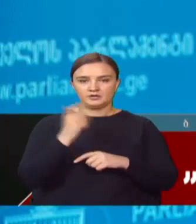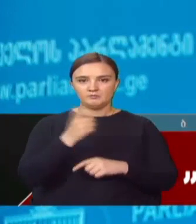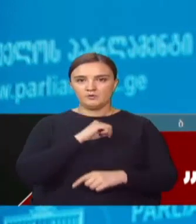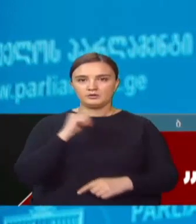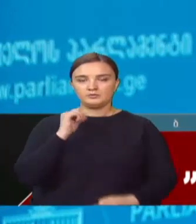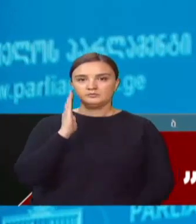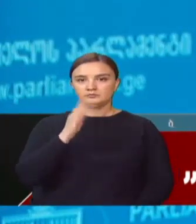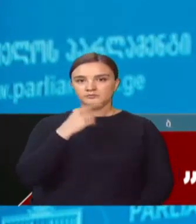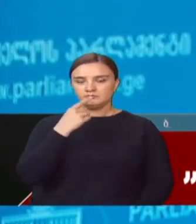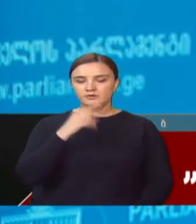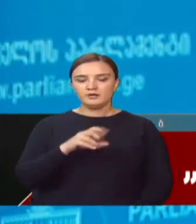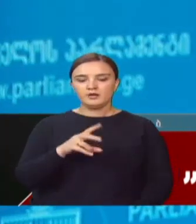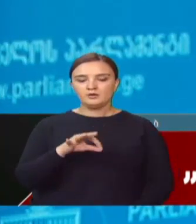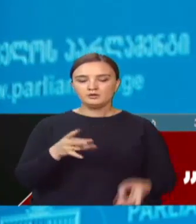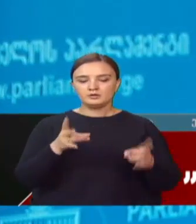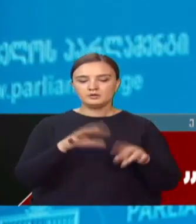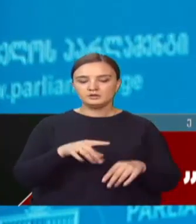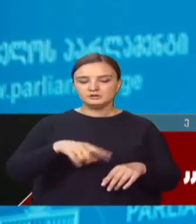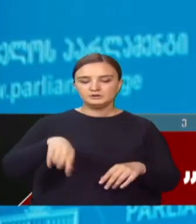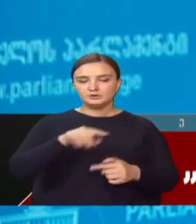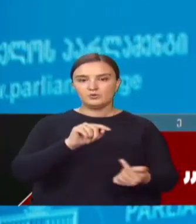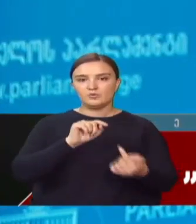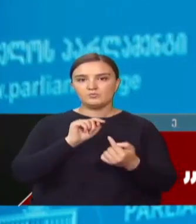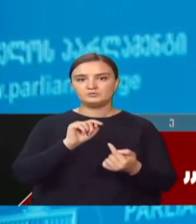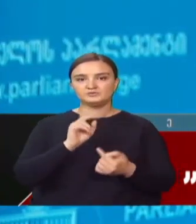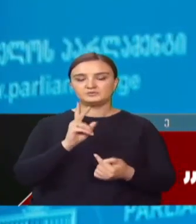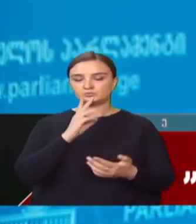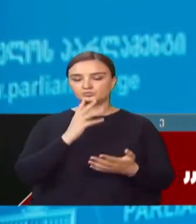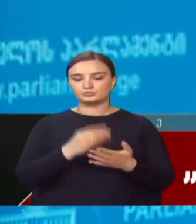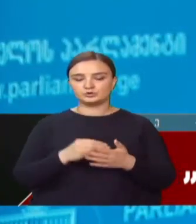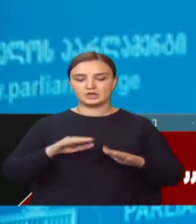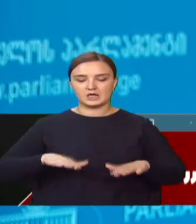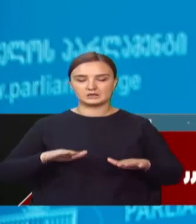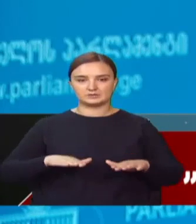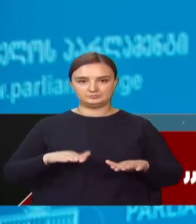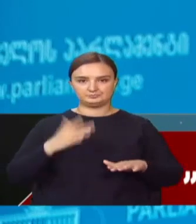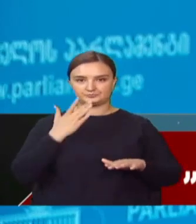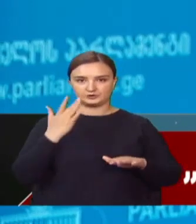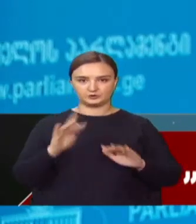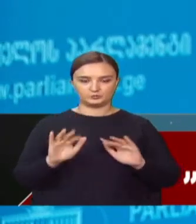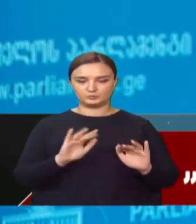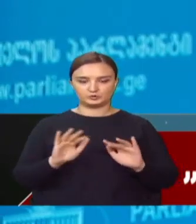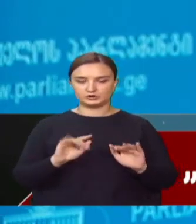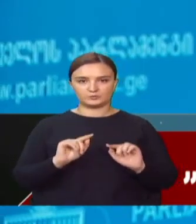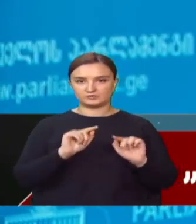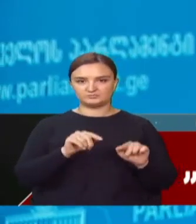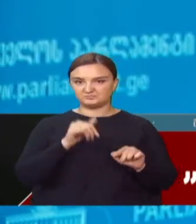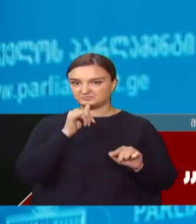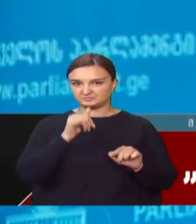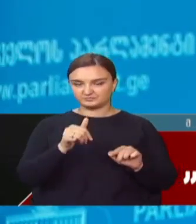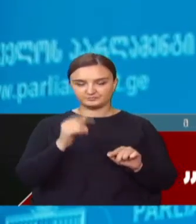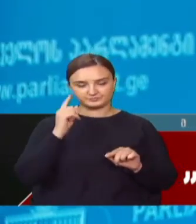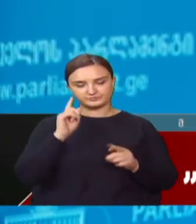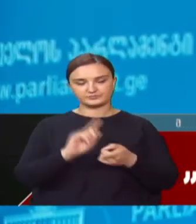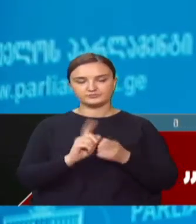დამოუკიდებლად აპირებს. ლელო კი დანარჩენ ოპოზიციას, ვინც საკუთარ ადგილს ერთიან ნაციონალურ მოძრაობაში ვერ ხედავს,